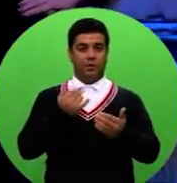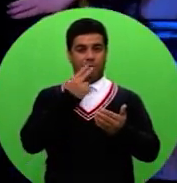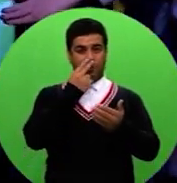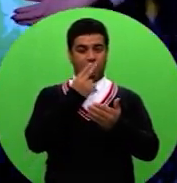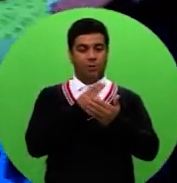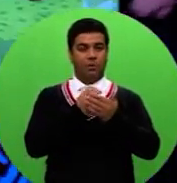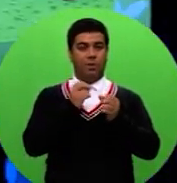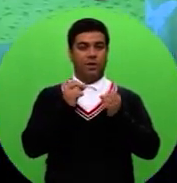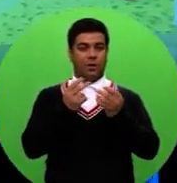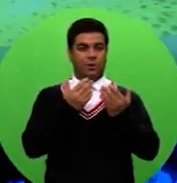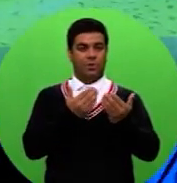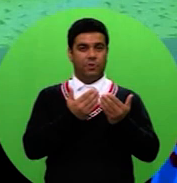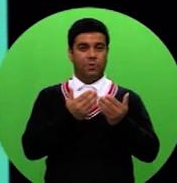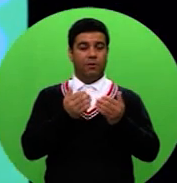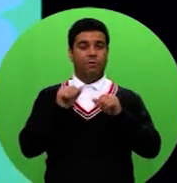Давайте посмотрим.